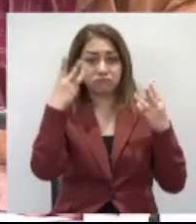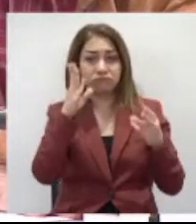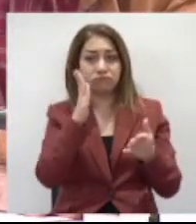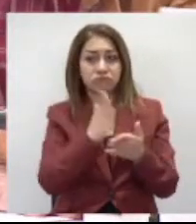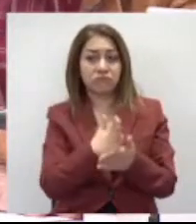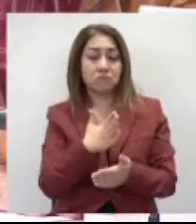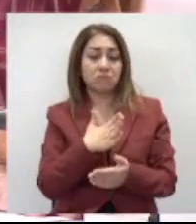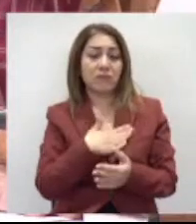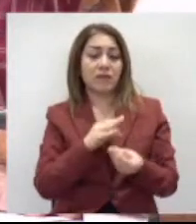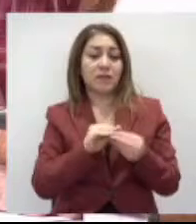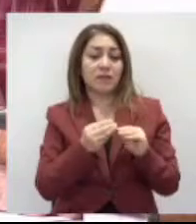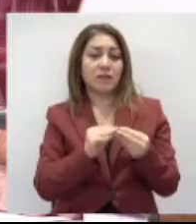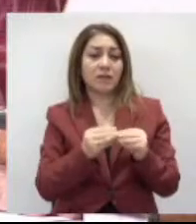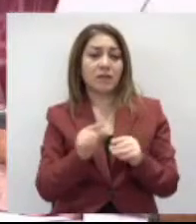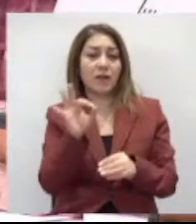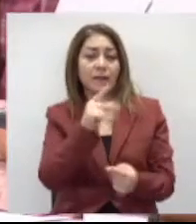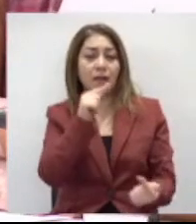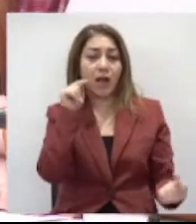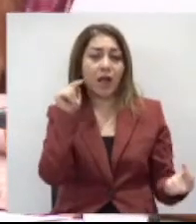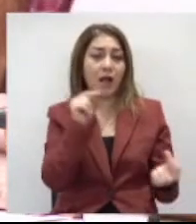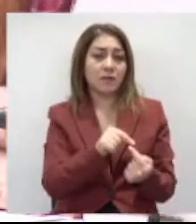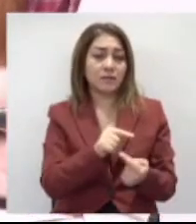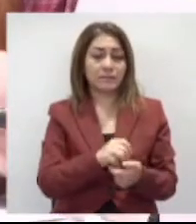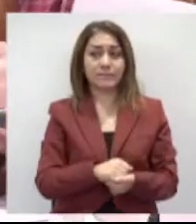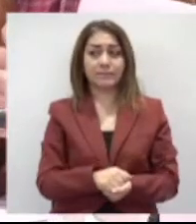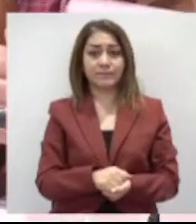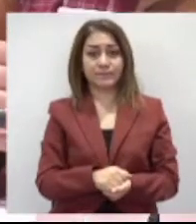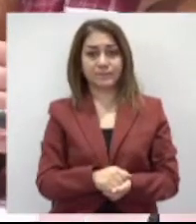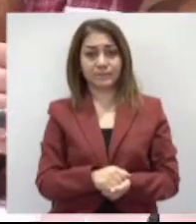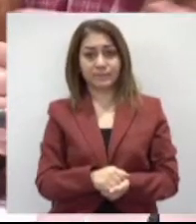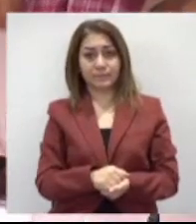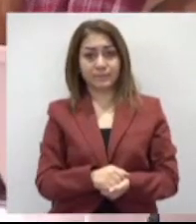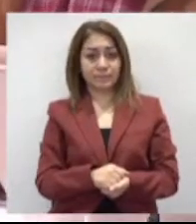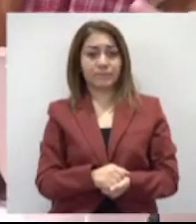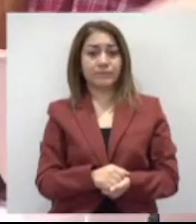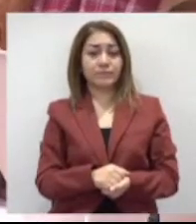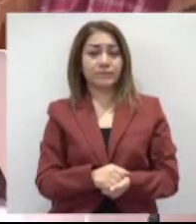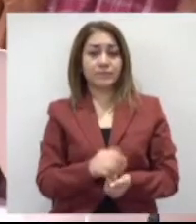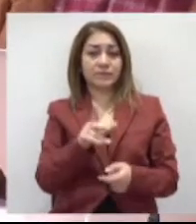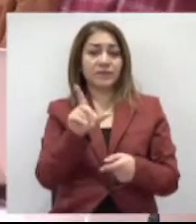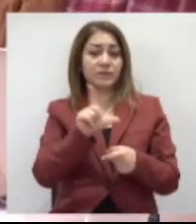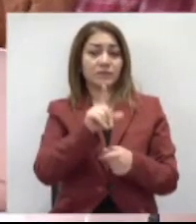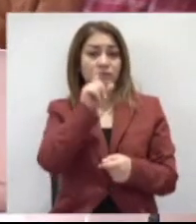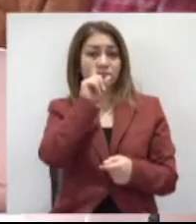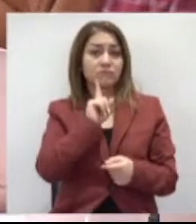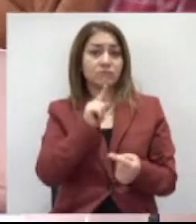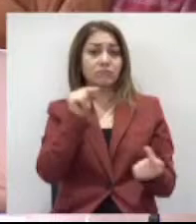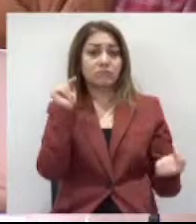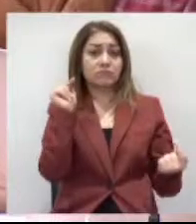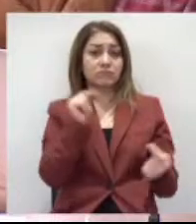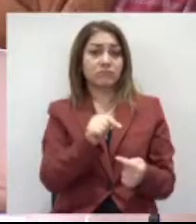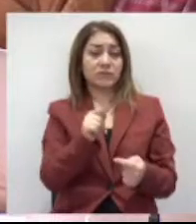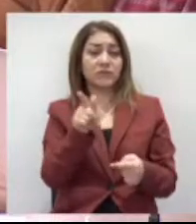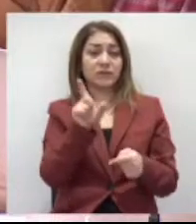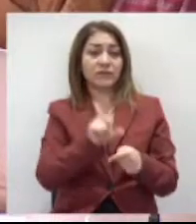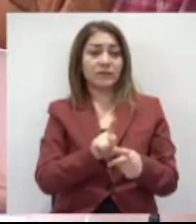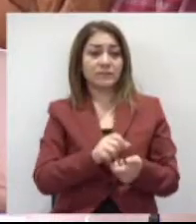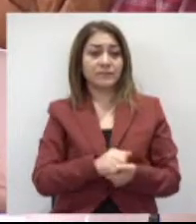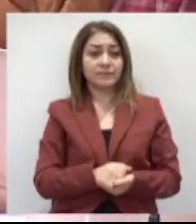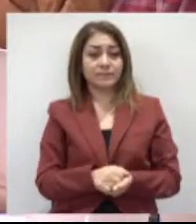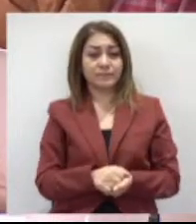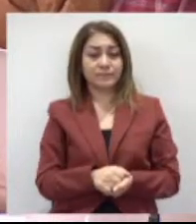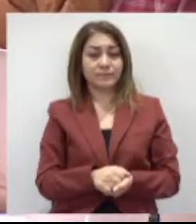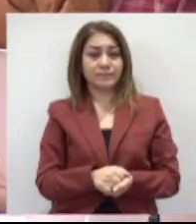մեր խնդիրները միգուցե վերլուծելու արդյունքում պարզվի, որ մեզ համար ավելի արդյունավետ